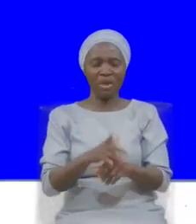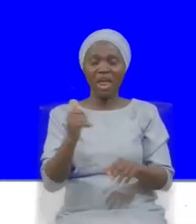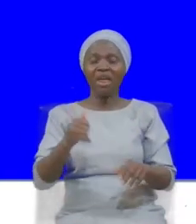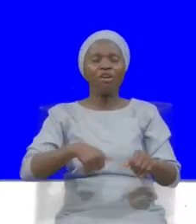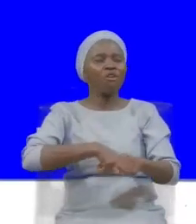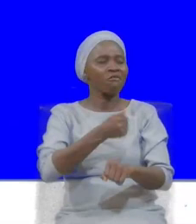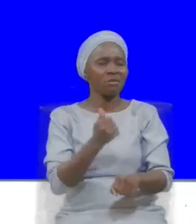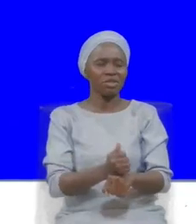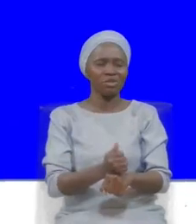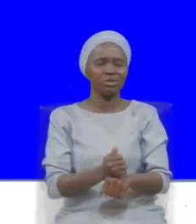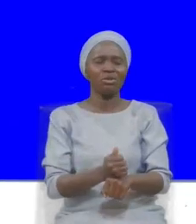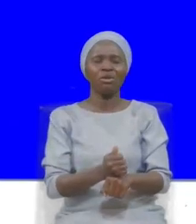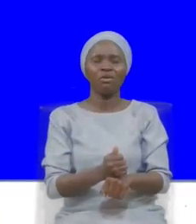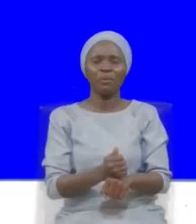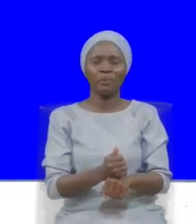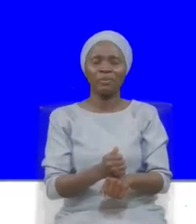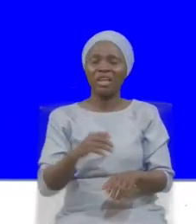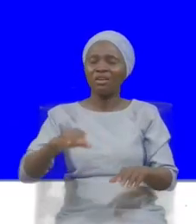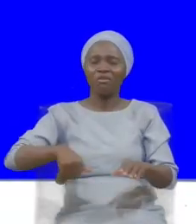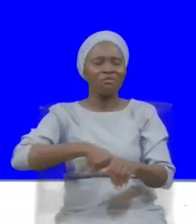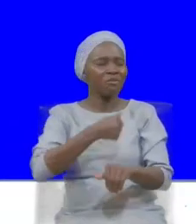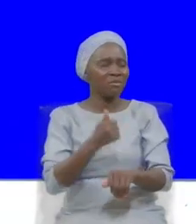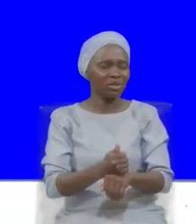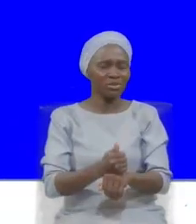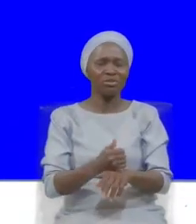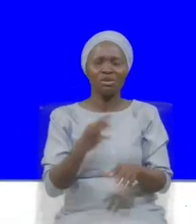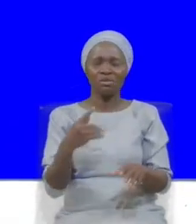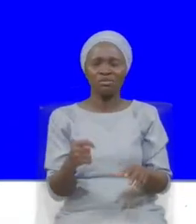De la promesse, il y a une confirmation.